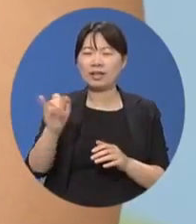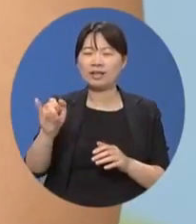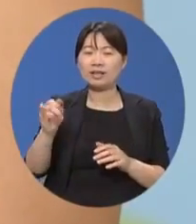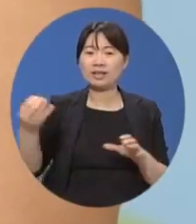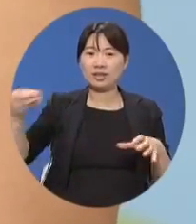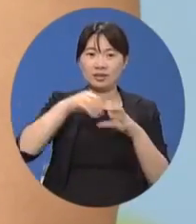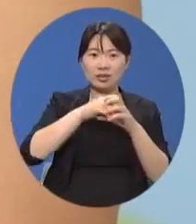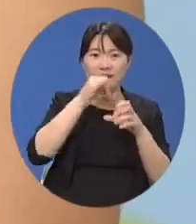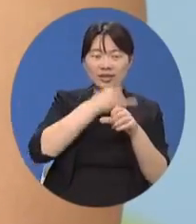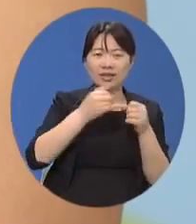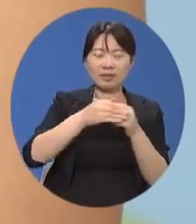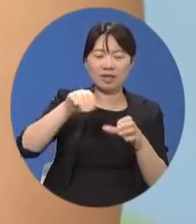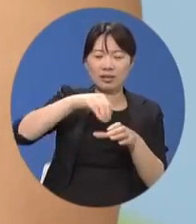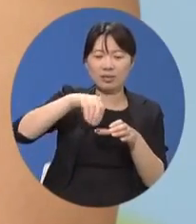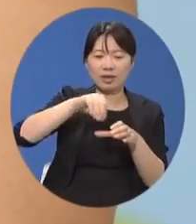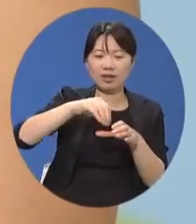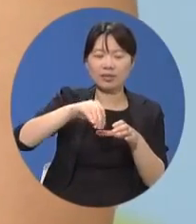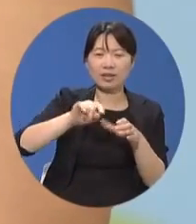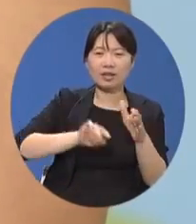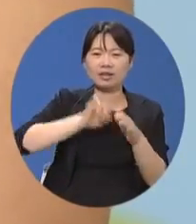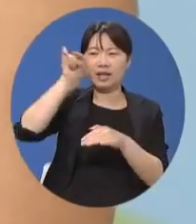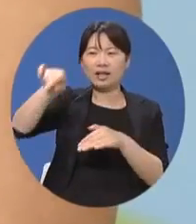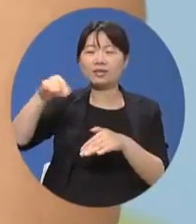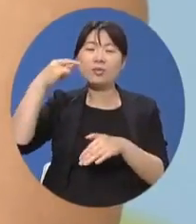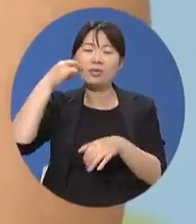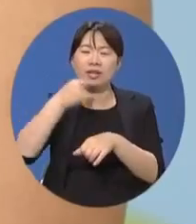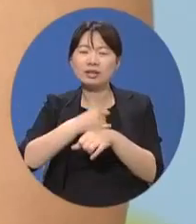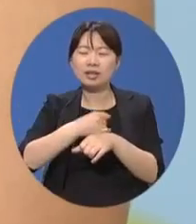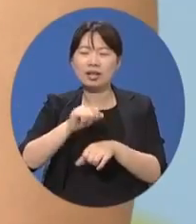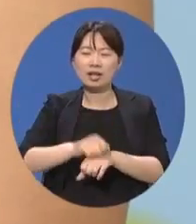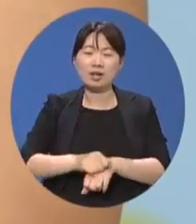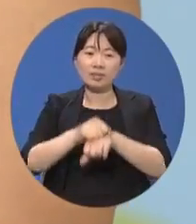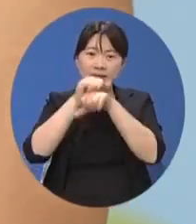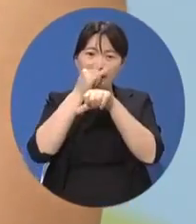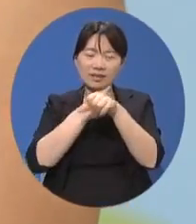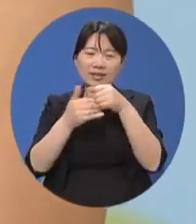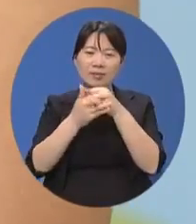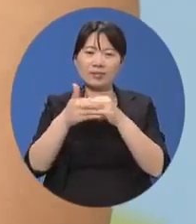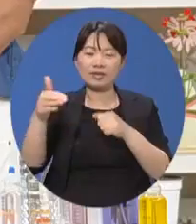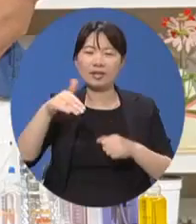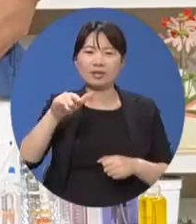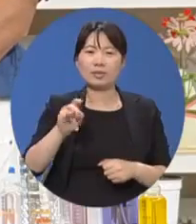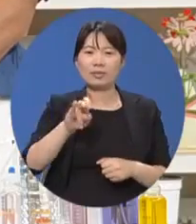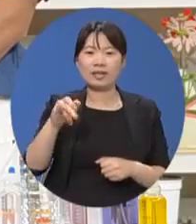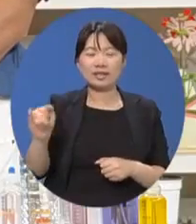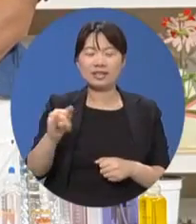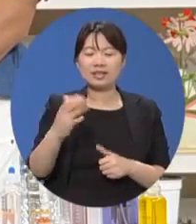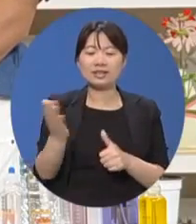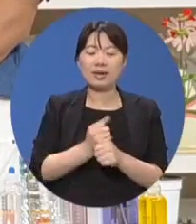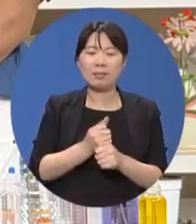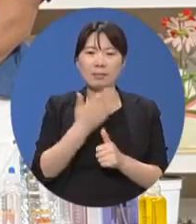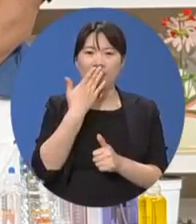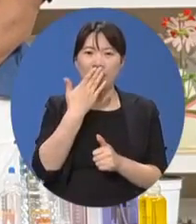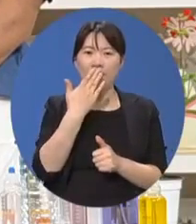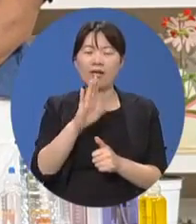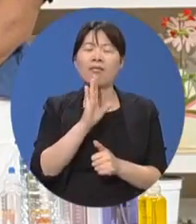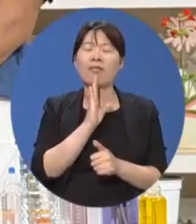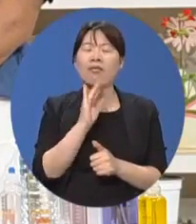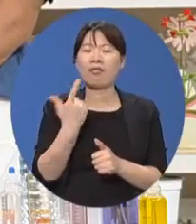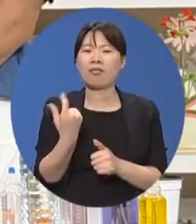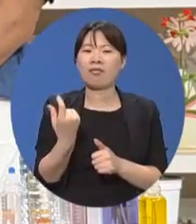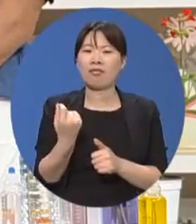들어와서 빙빙 돌다가 못나 봐서 여기에 이렇게 싸 이거든요 첫아이를 잡을 수가 있어요 초 펄이 주 그럼